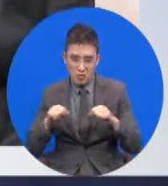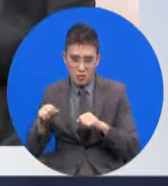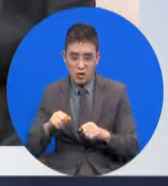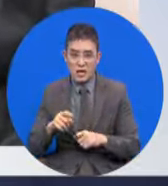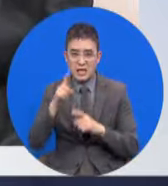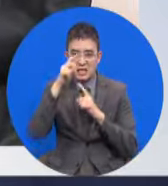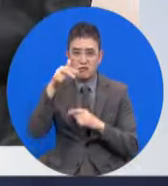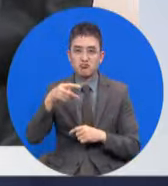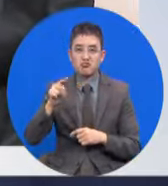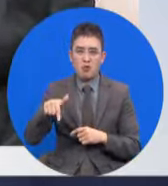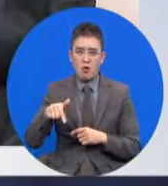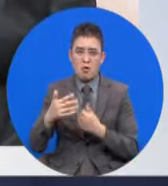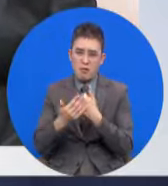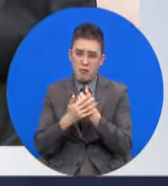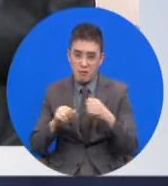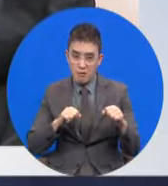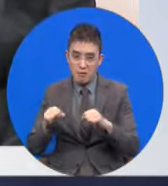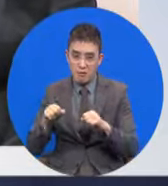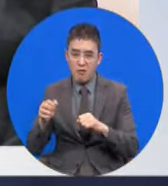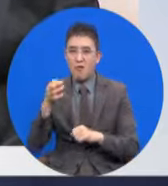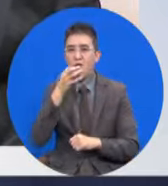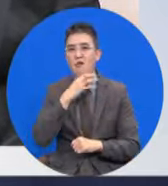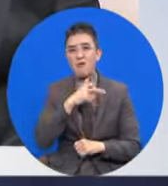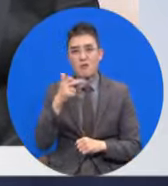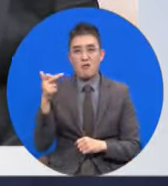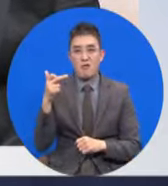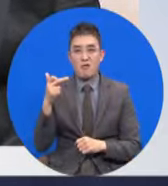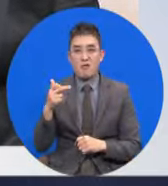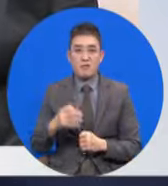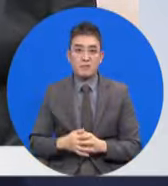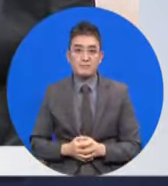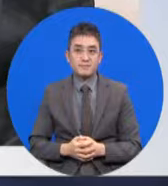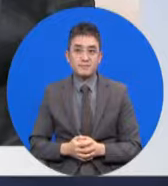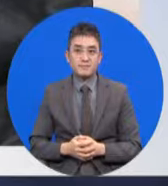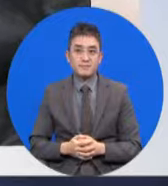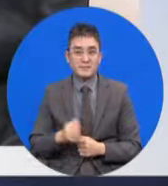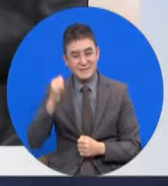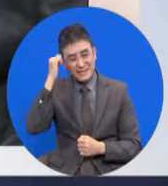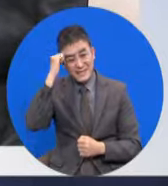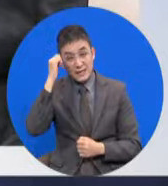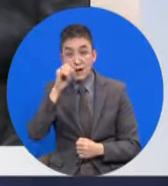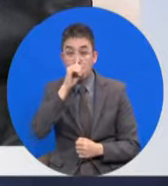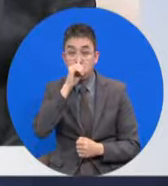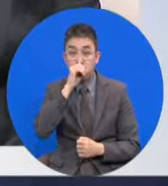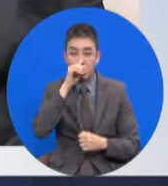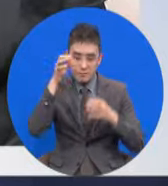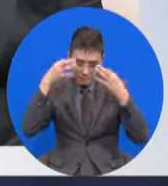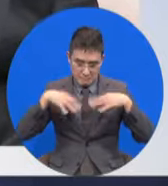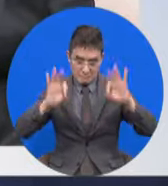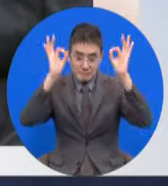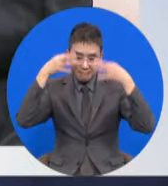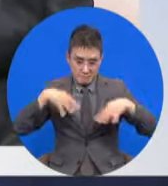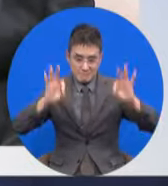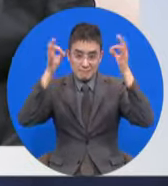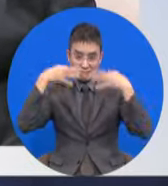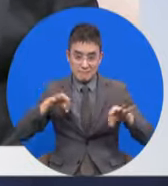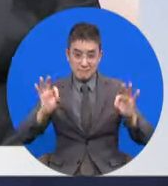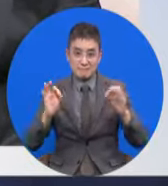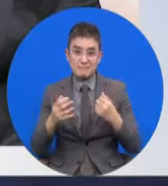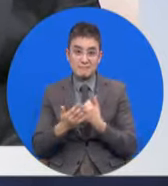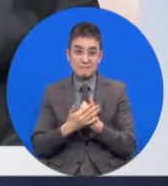대한 지원 유세가 유효했다. 그리고 또 지금 이제 무박 지원 유세, 철야 유세